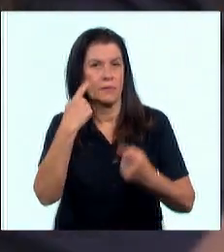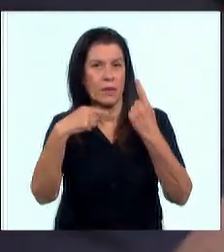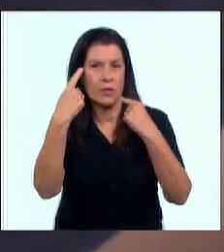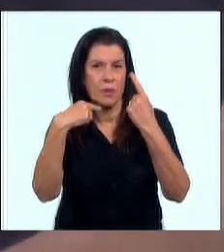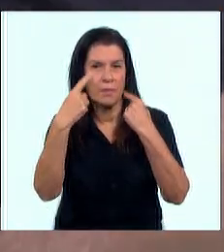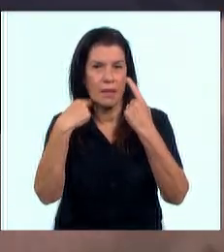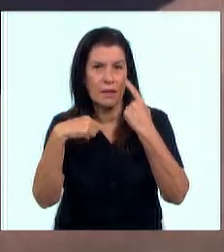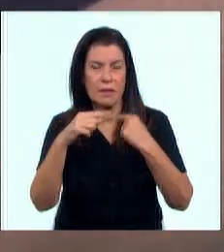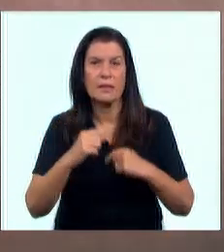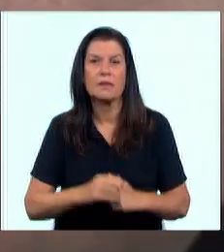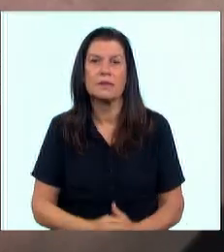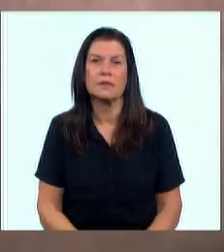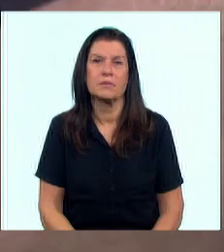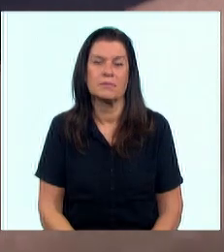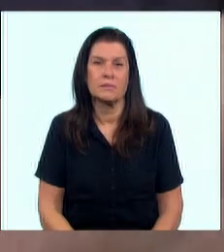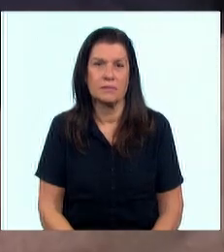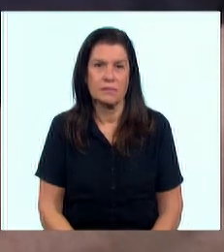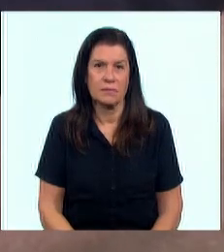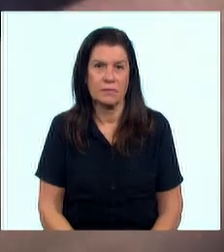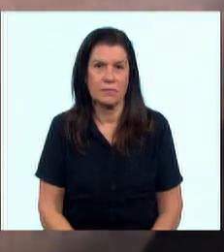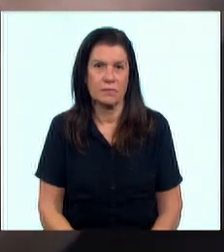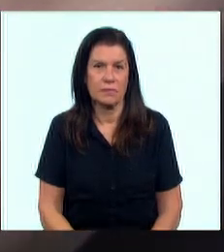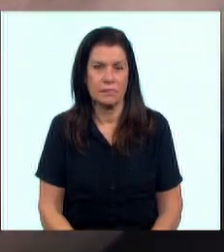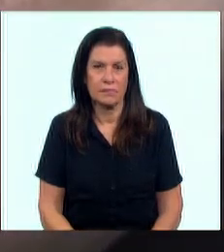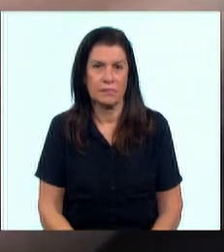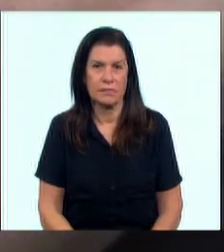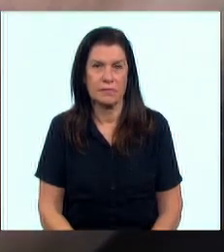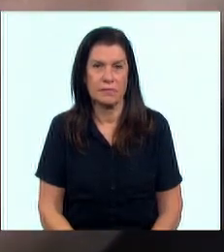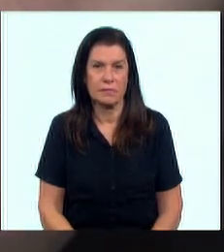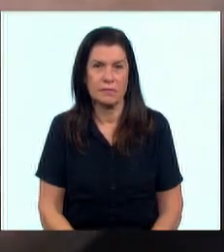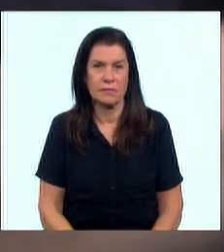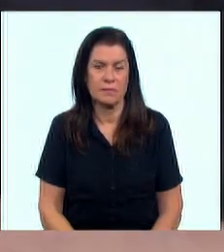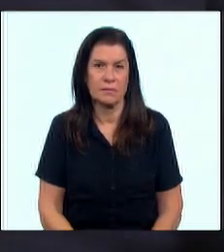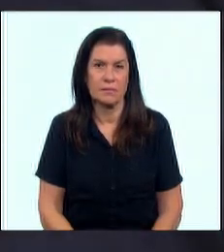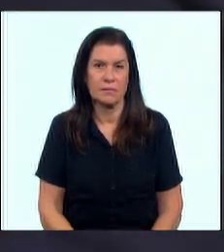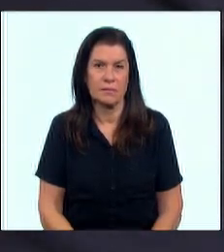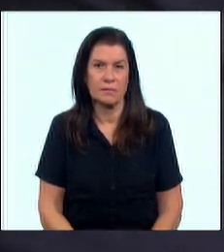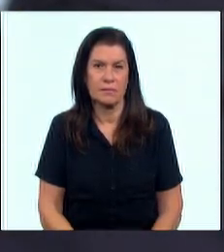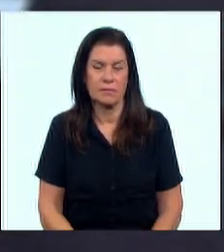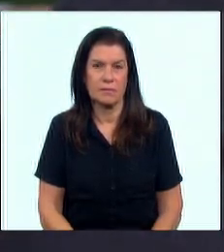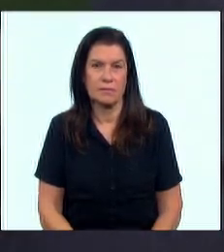Thank you.